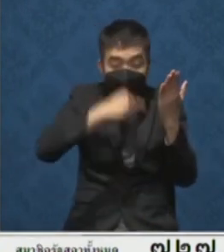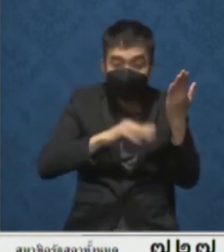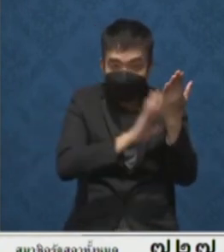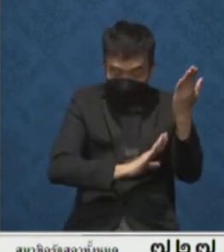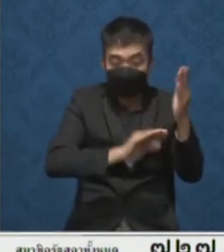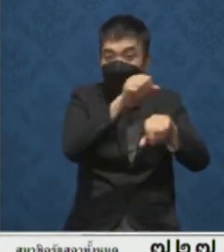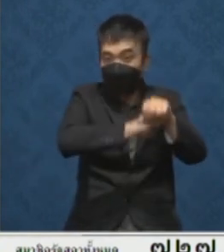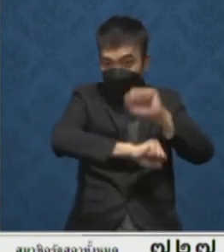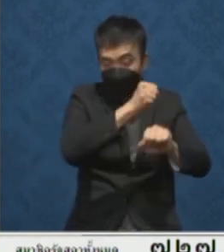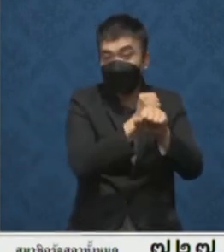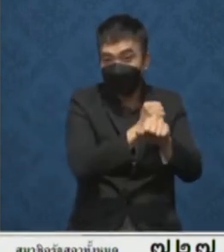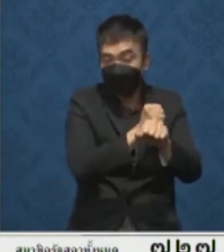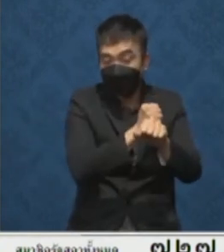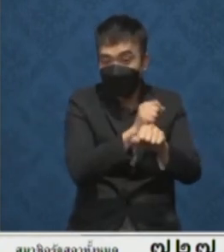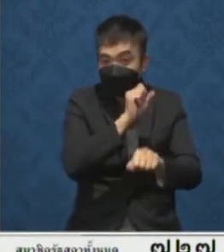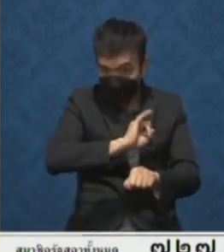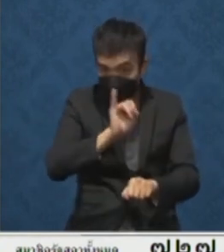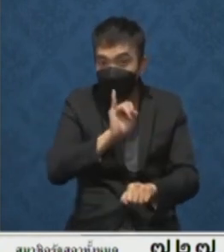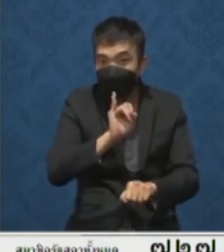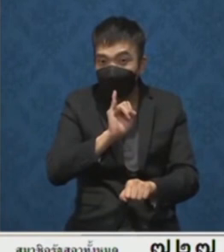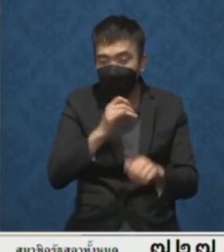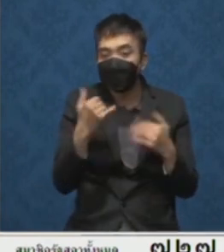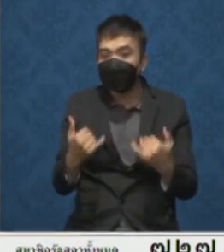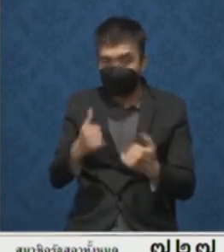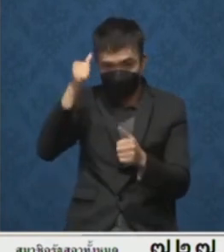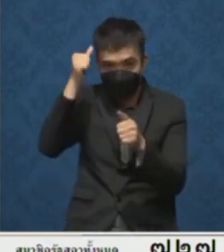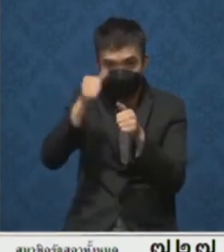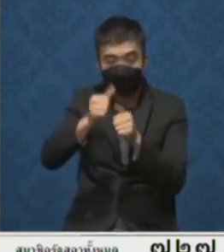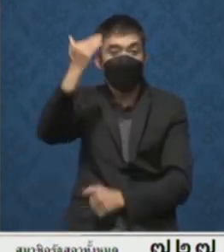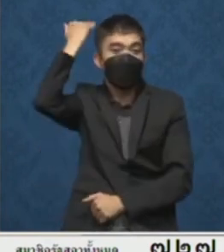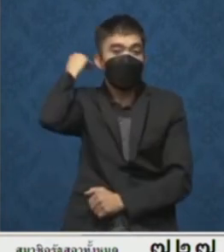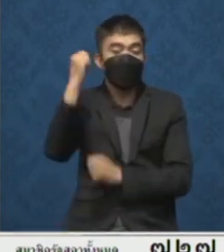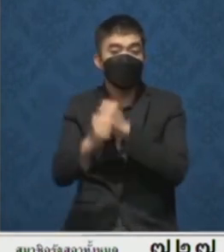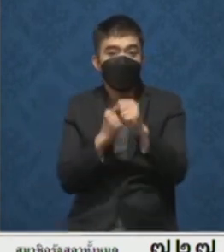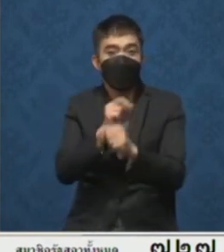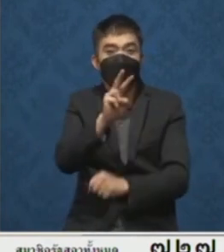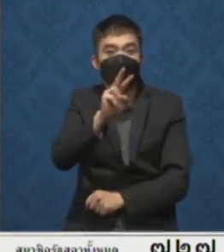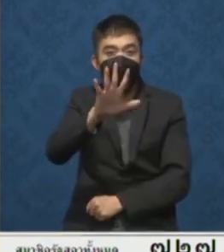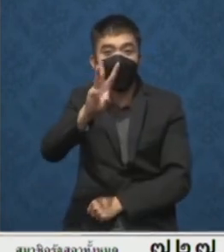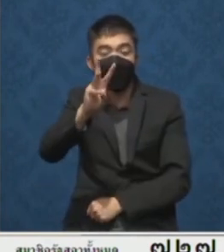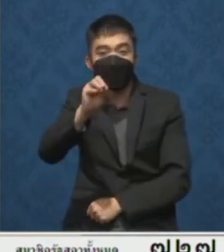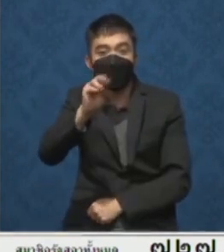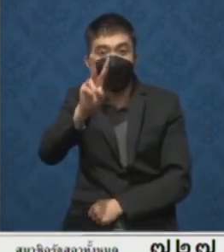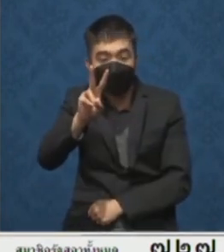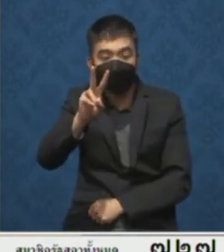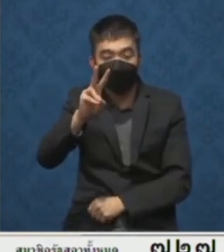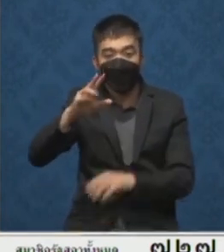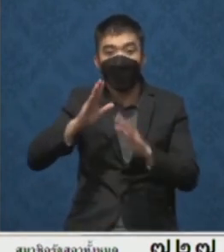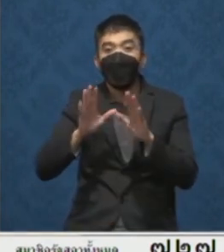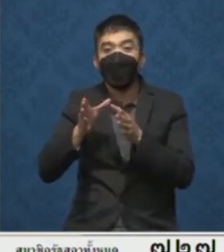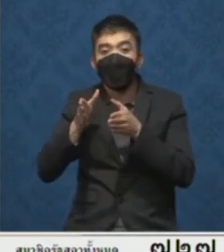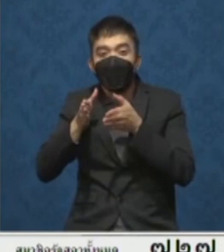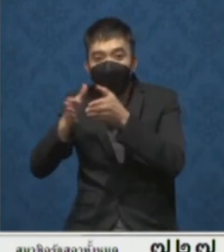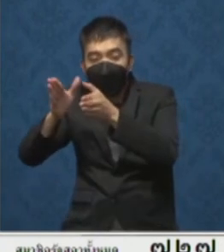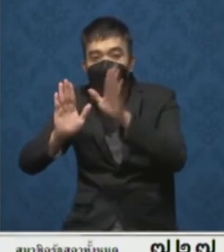าคะและหากท่านประธานยังจำได้เมื่อการเลือกตั้งปี2562พรรคการเมืองฝ่ายประชาธิปไตยสามาร